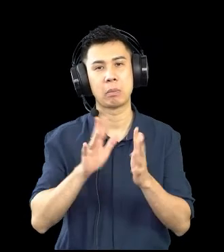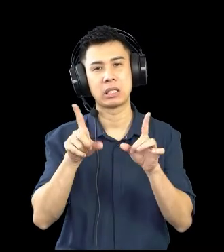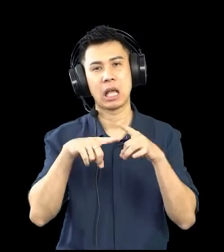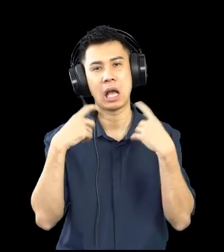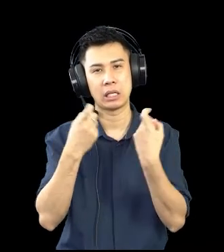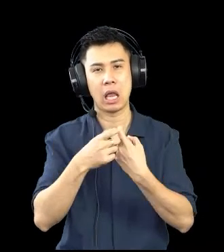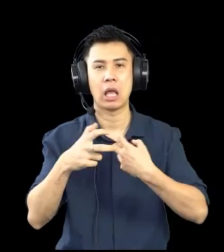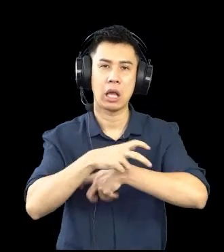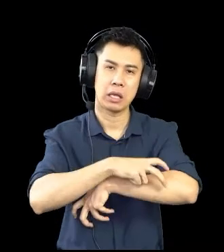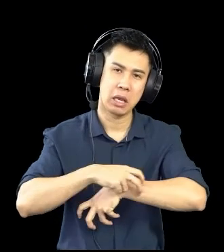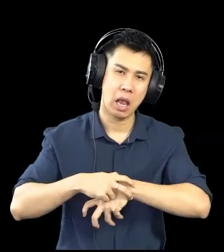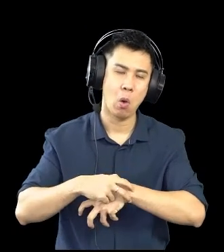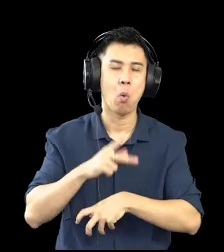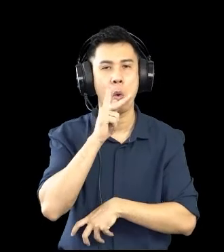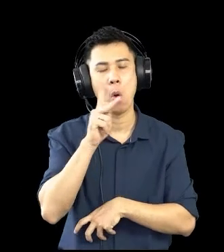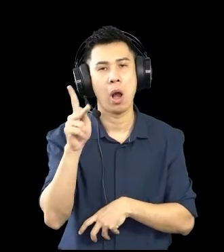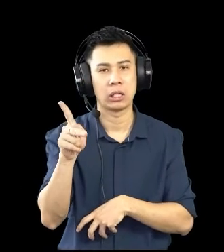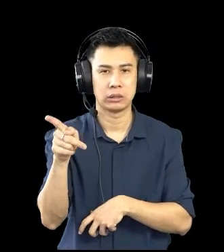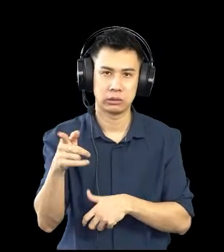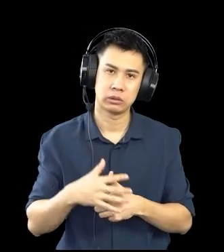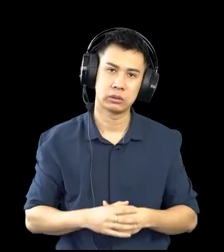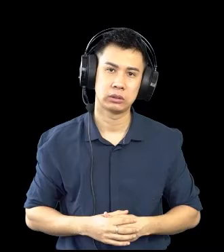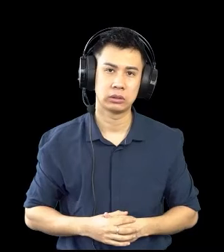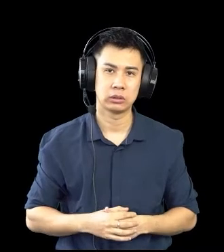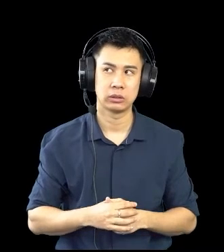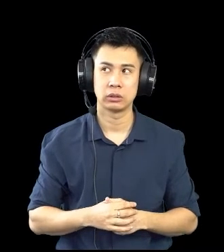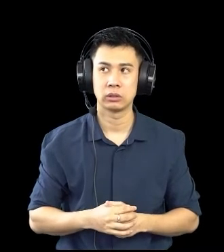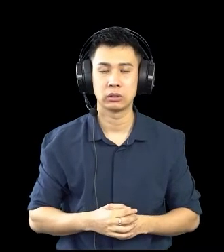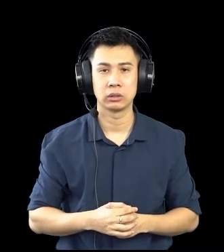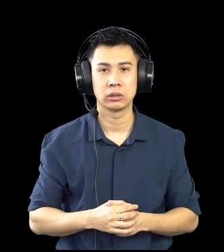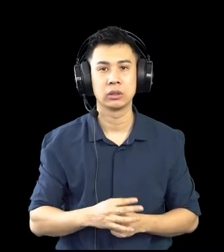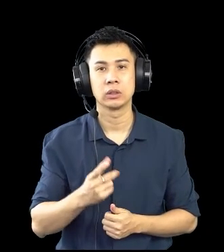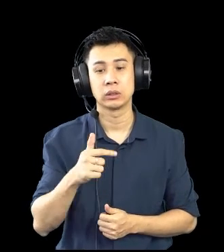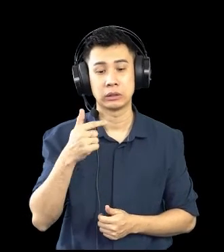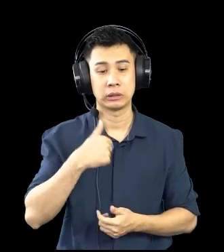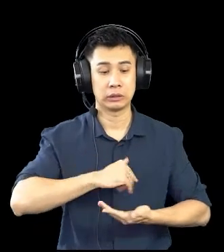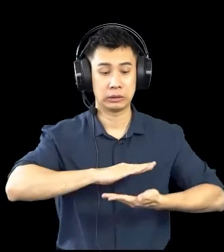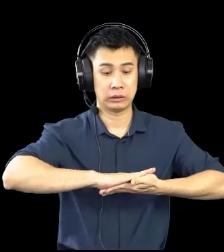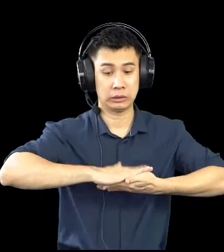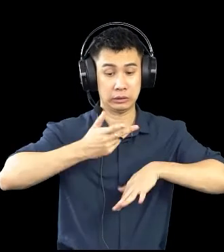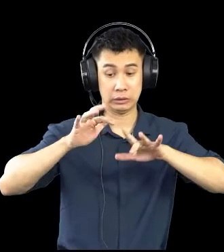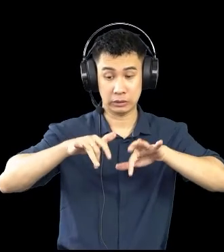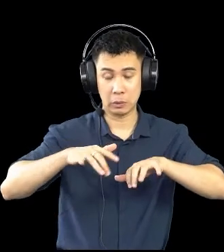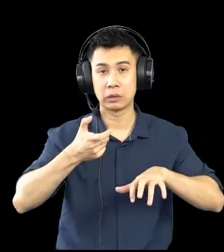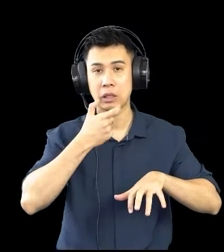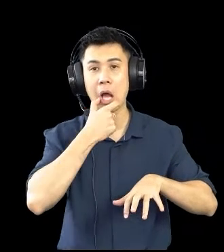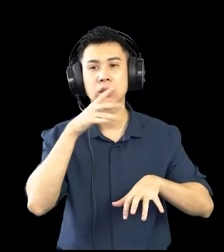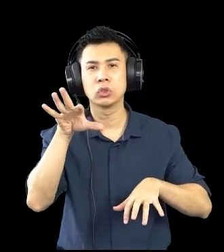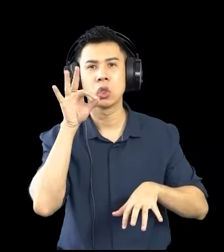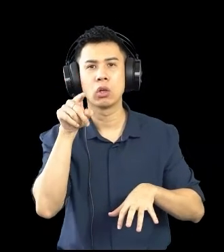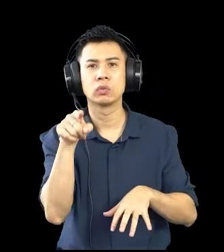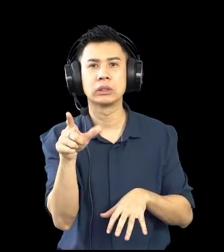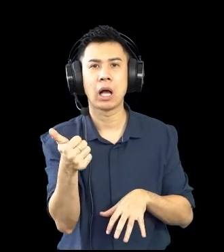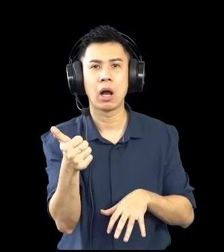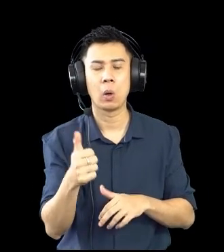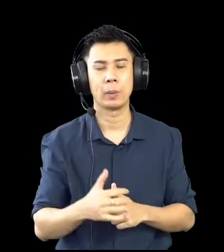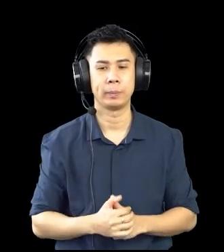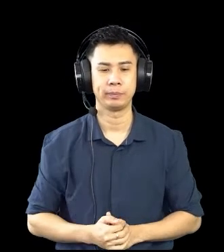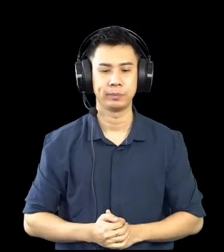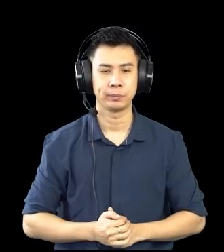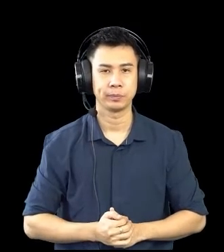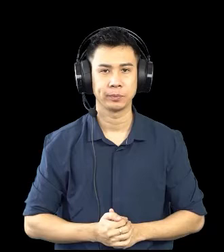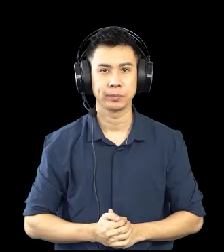vậy. Còn về câu hỏi thứ hai vì tại sao bọn em lại chọn tiếng Anh và tin học thì theo